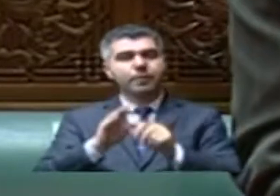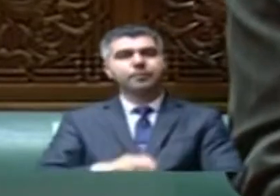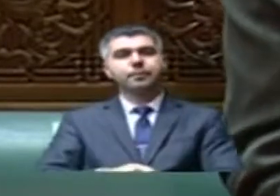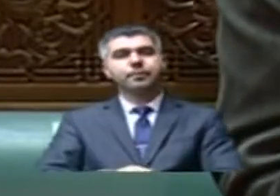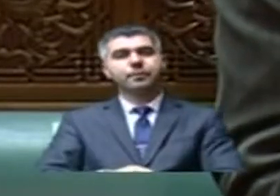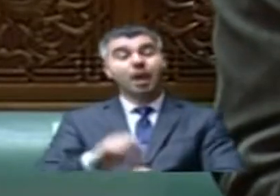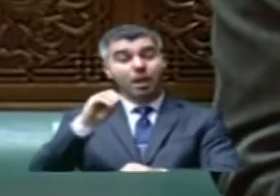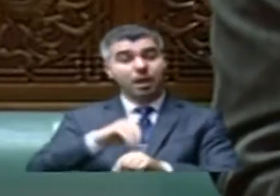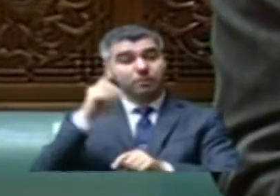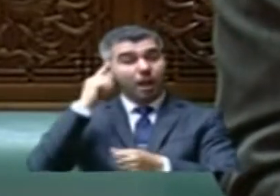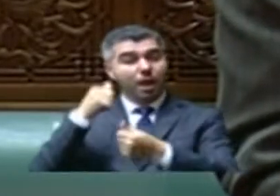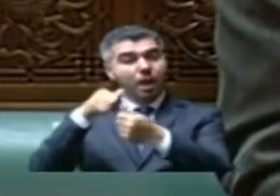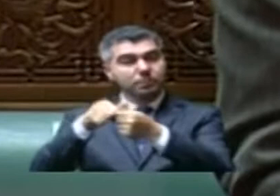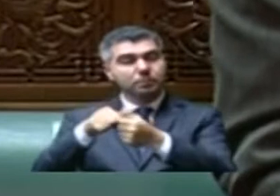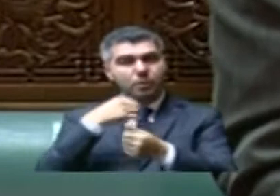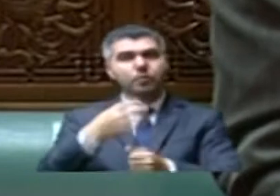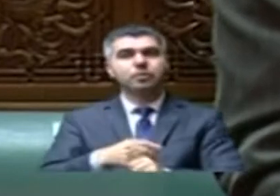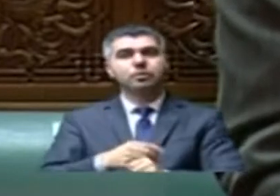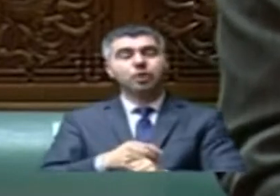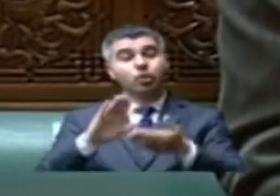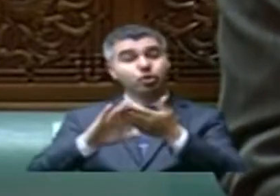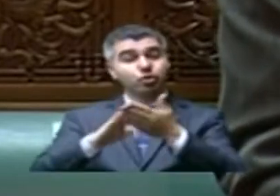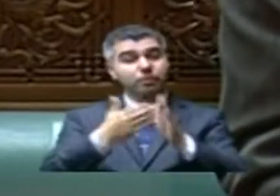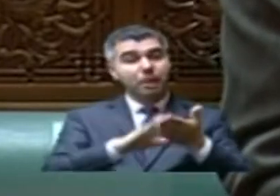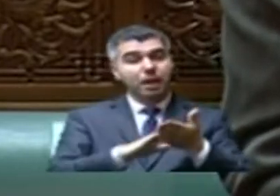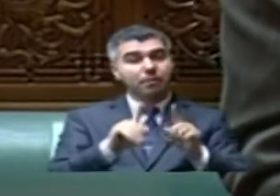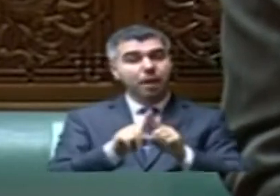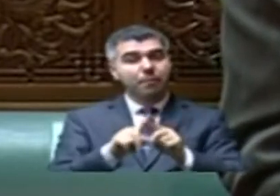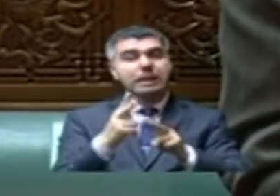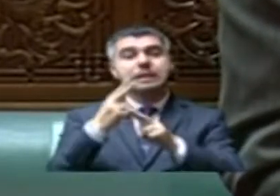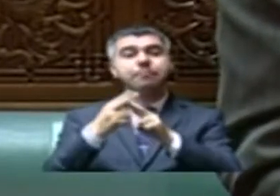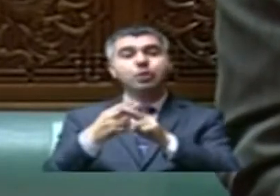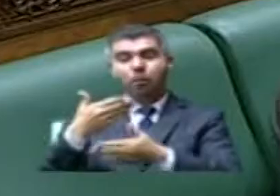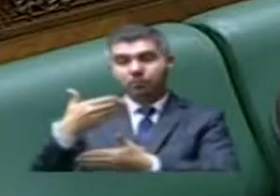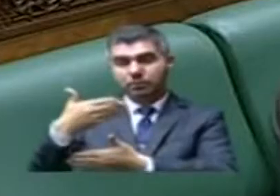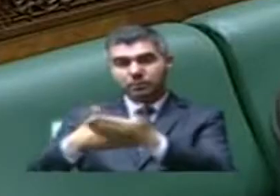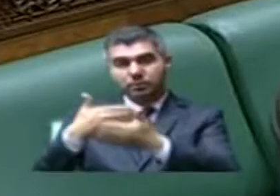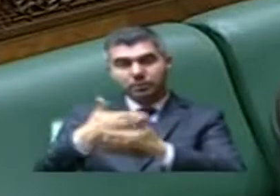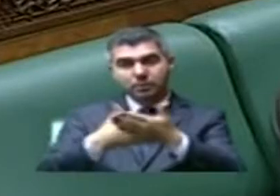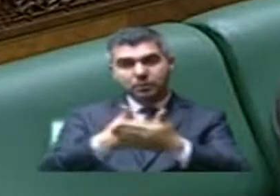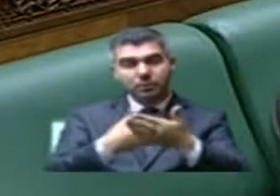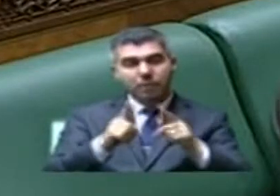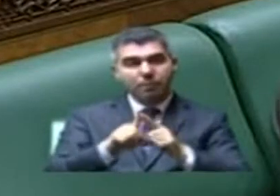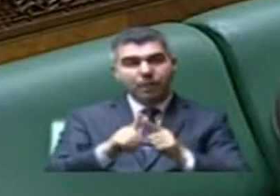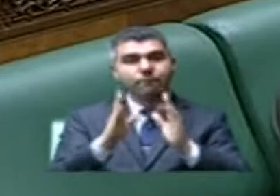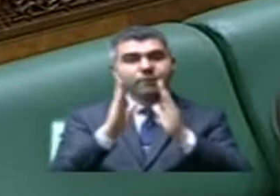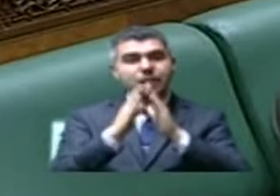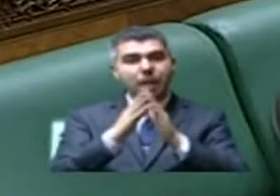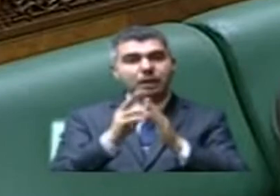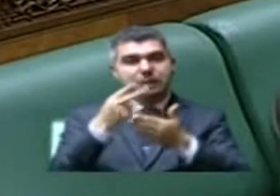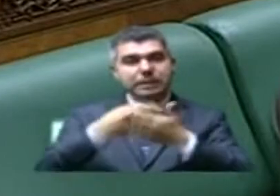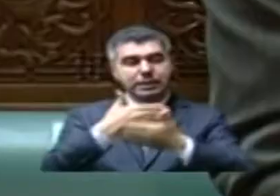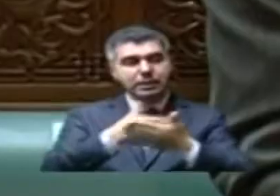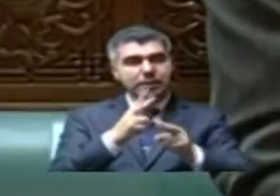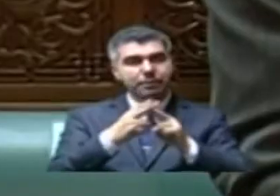كما أذكركم أن المؤسسة لحد الآن لم تفصح عن لائحة المستفيدين من مشروع الحي الحسني، رغم أن ذلك لا